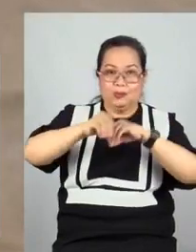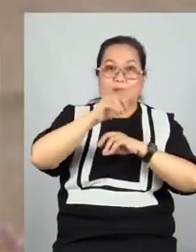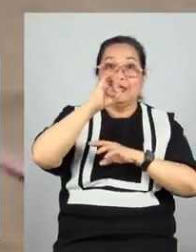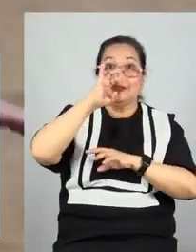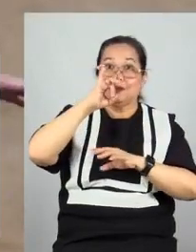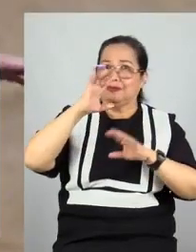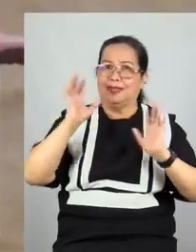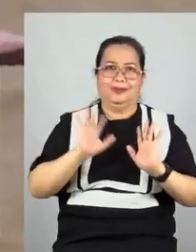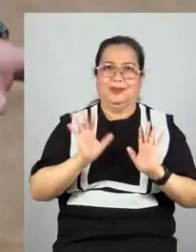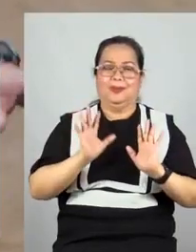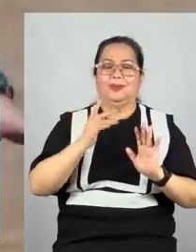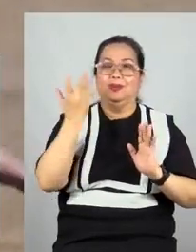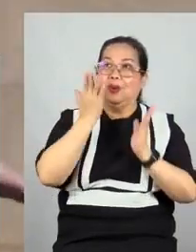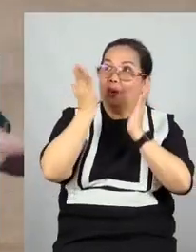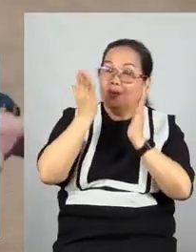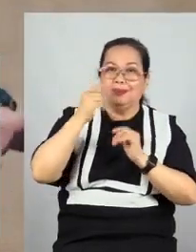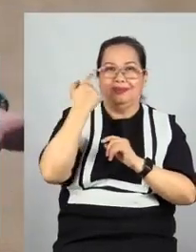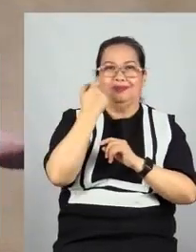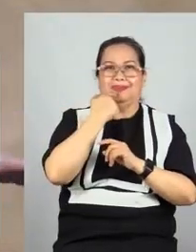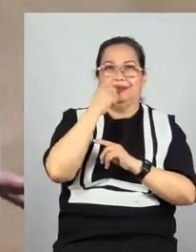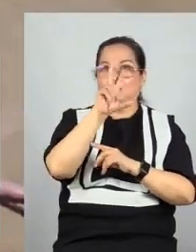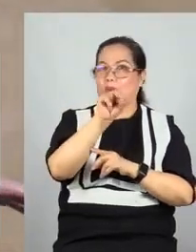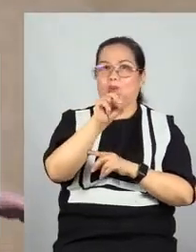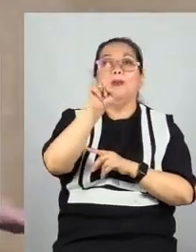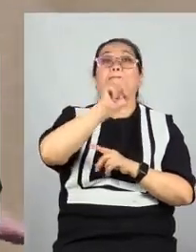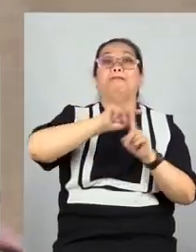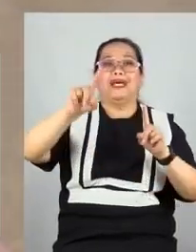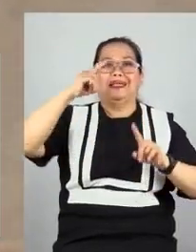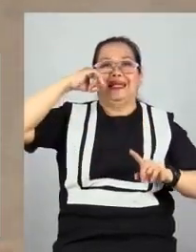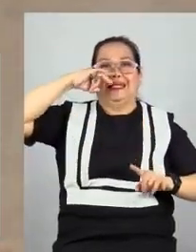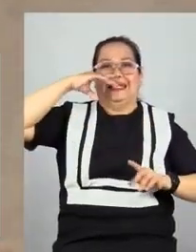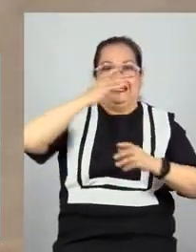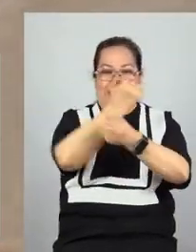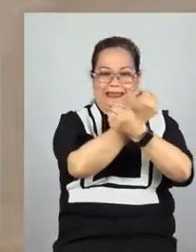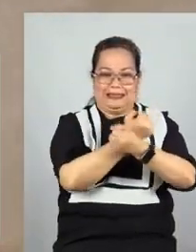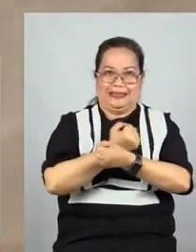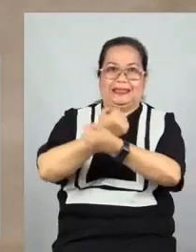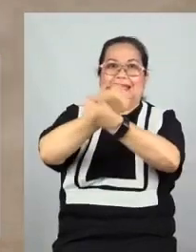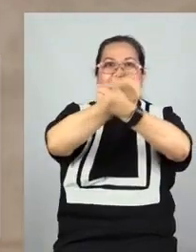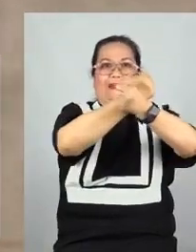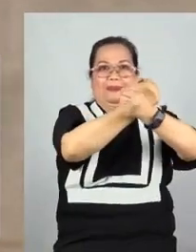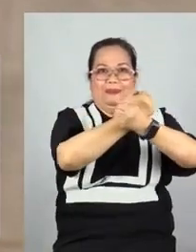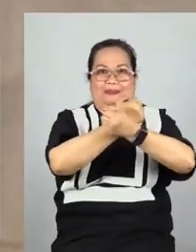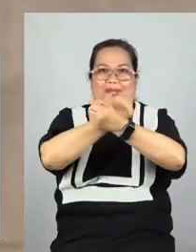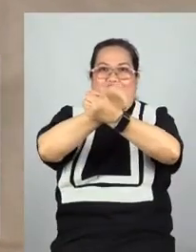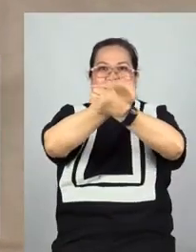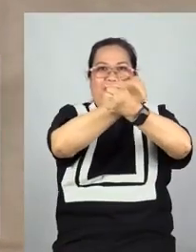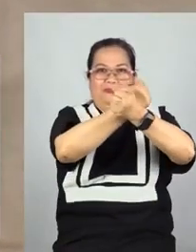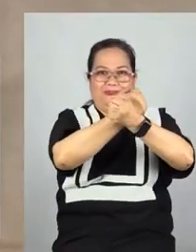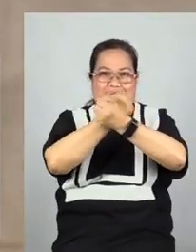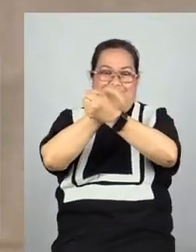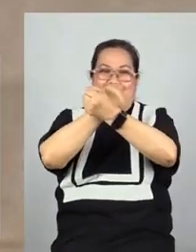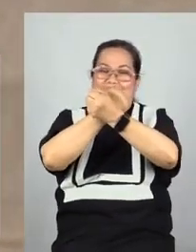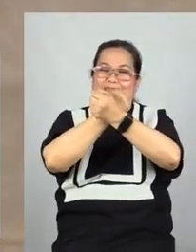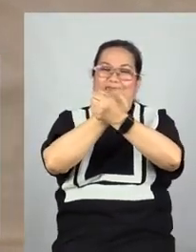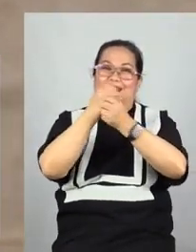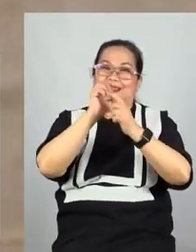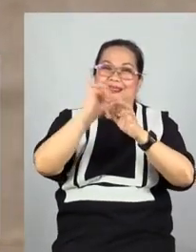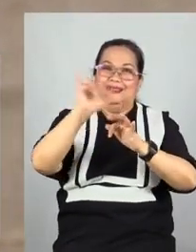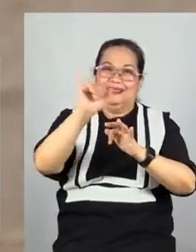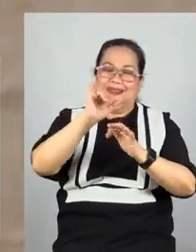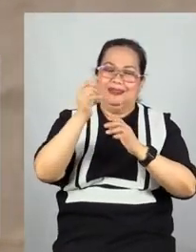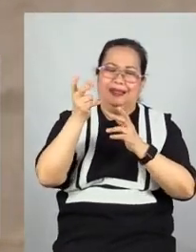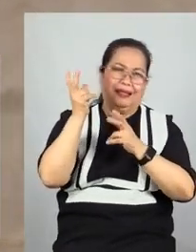servant, yung servant doon ay duloy. Tinanslate lang po sa English na servant, kasi mahirap